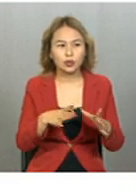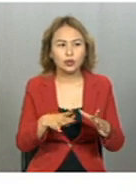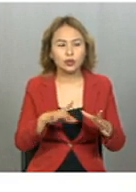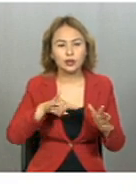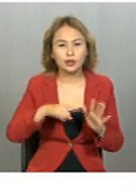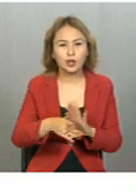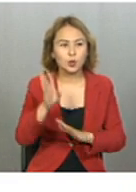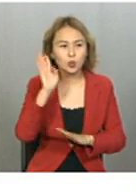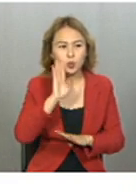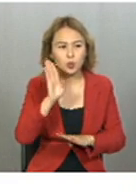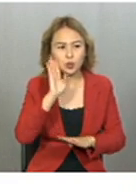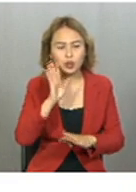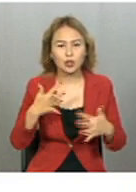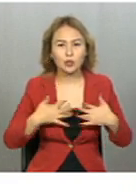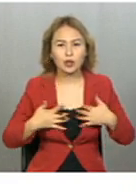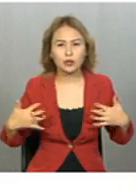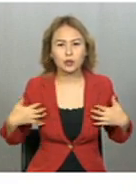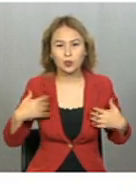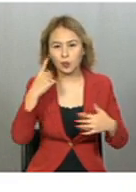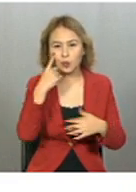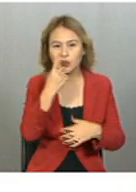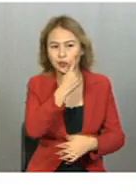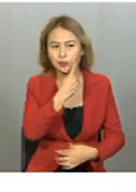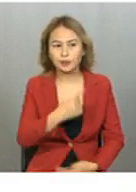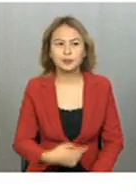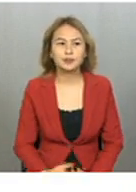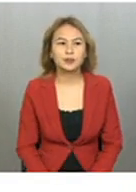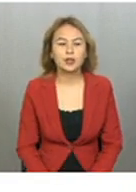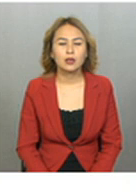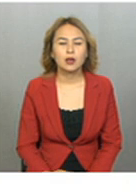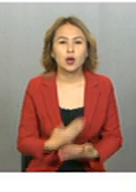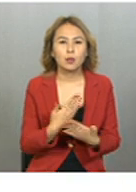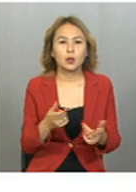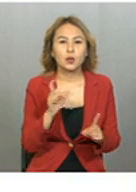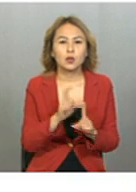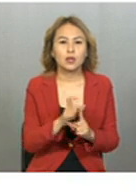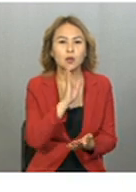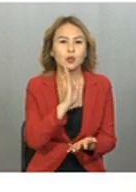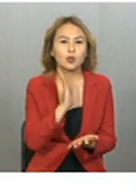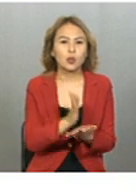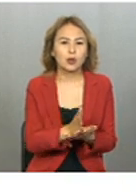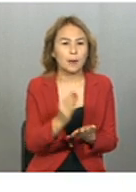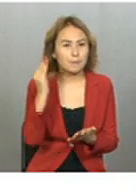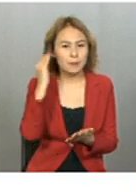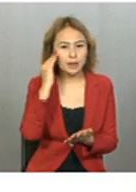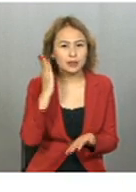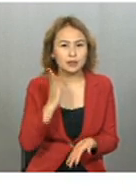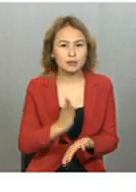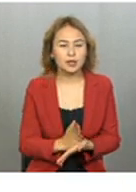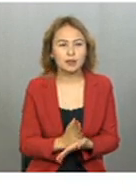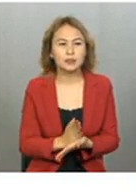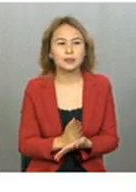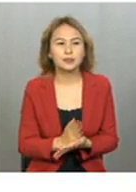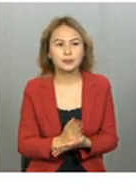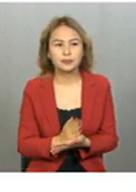терең су. Жануардың көзі. Бұл сөздер сөздің бастапқы мағынасын білдіріп